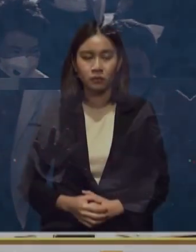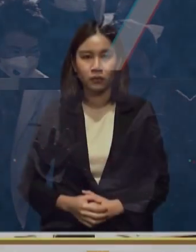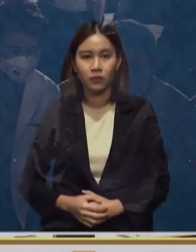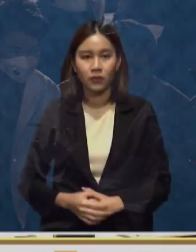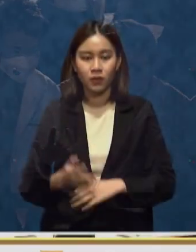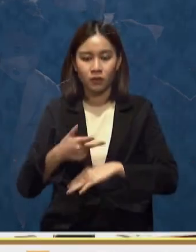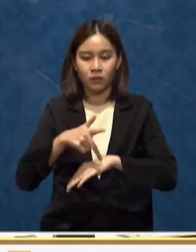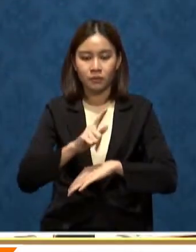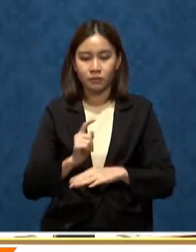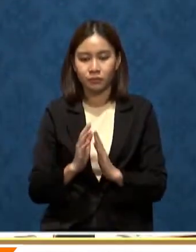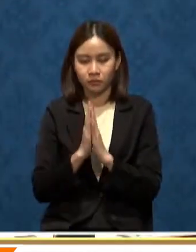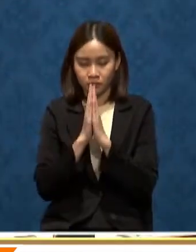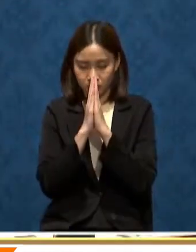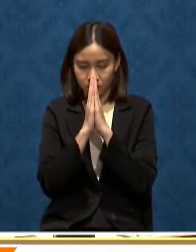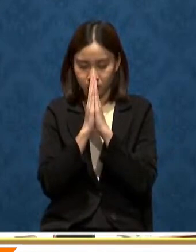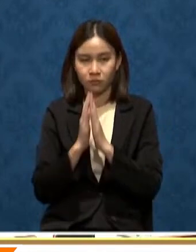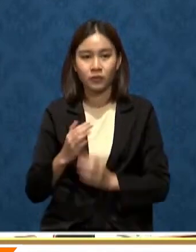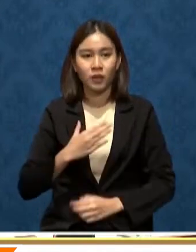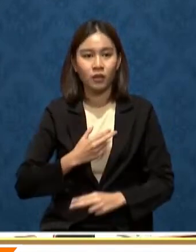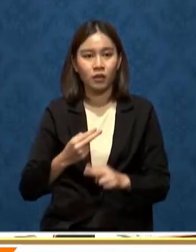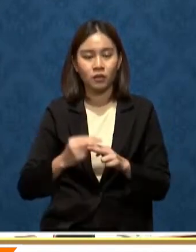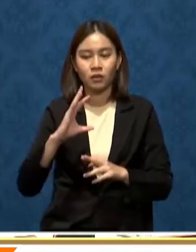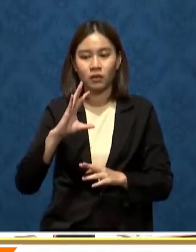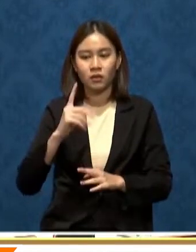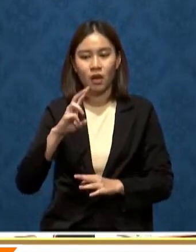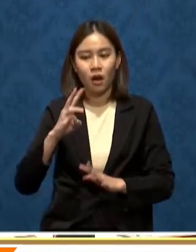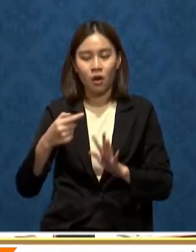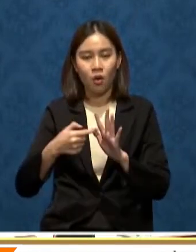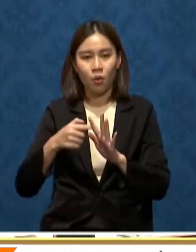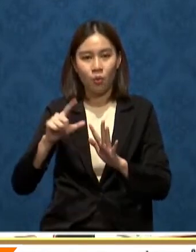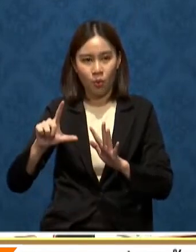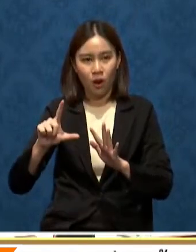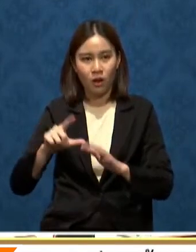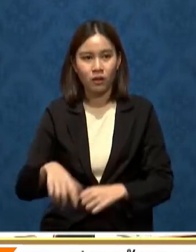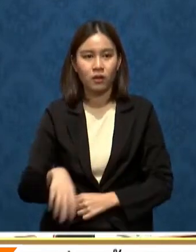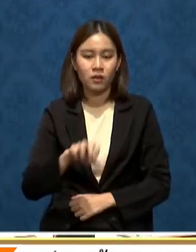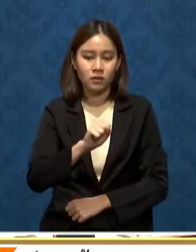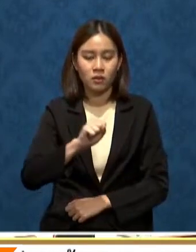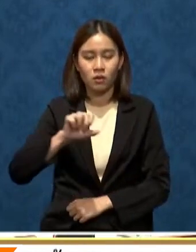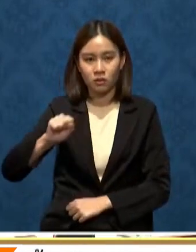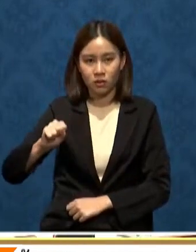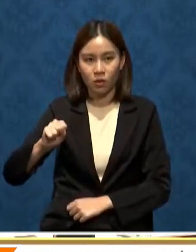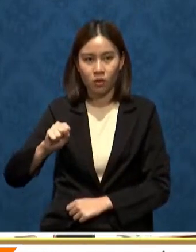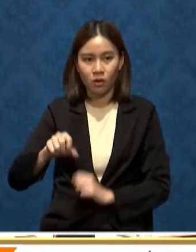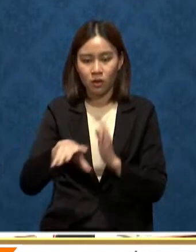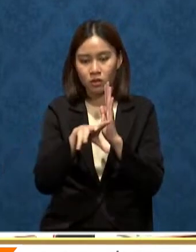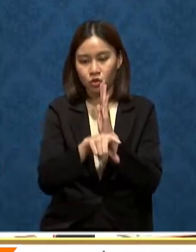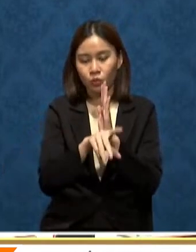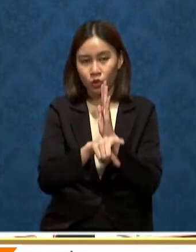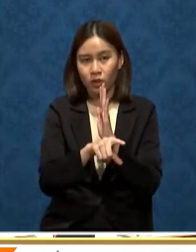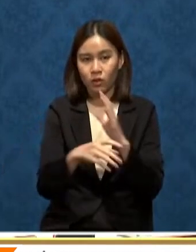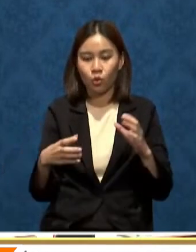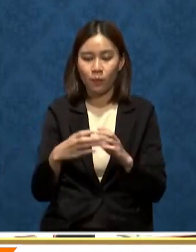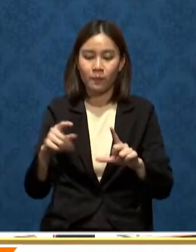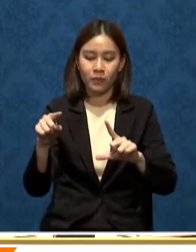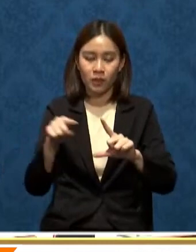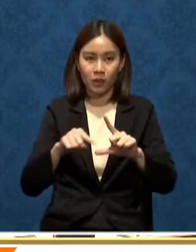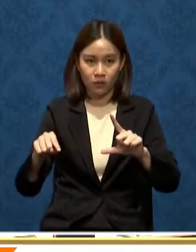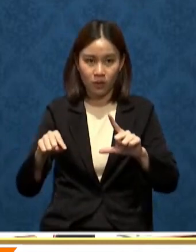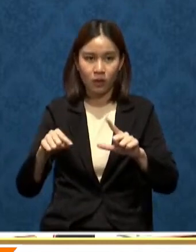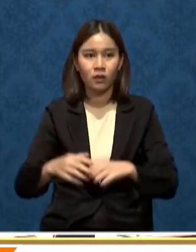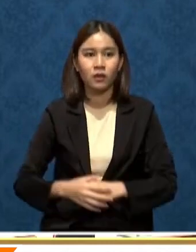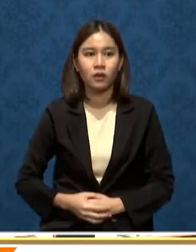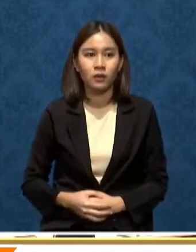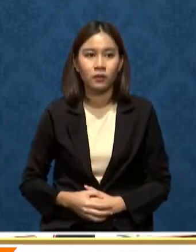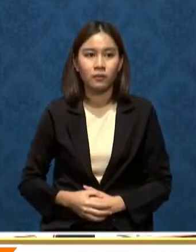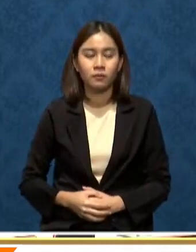เรีนท่านประทานสัภาที่ขอรบผมชาวาร์พลเมืองดี สมาชิสัภาผู้แทนลัสสดอนชนบุรีเขต 3 ภักกาวไก่ท่